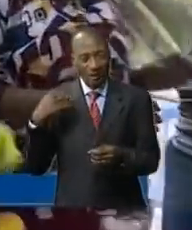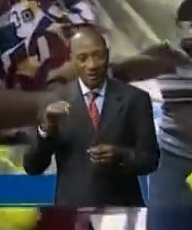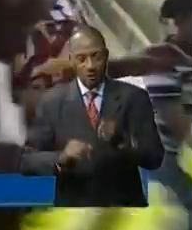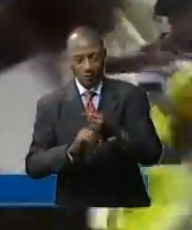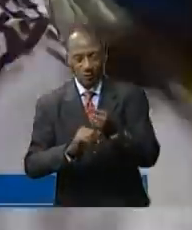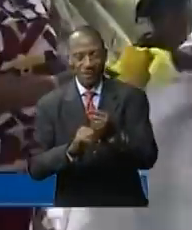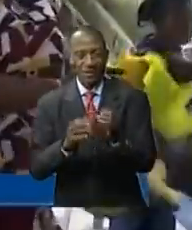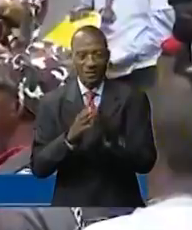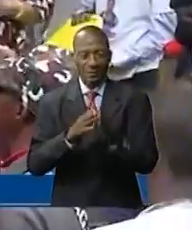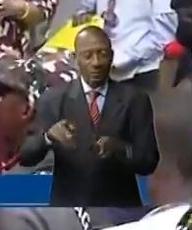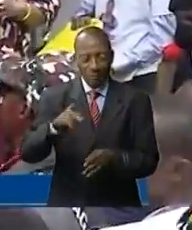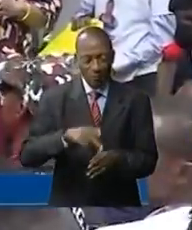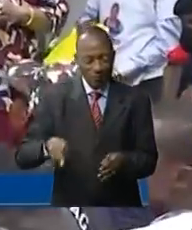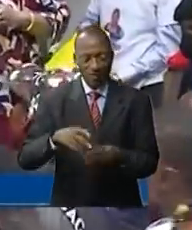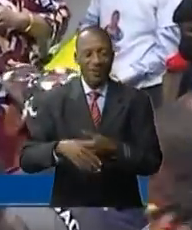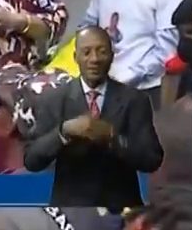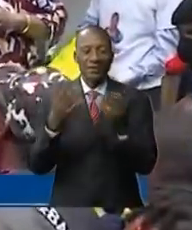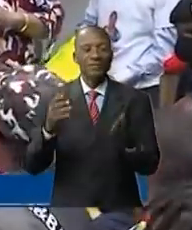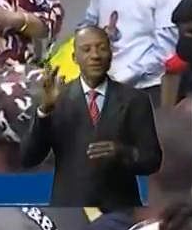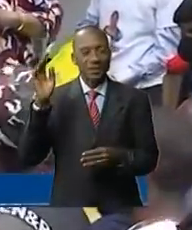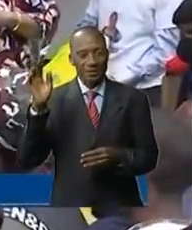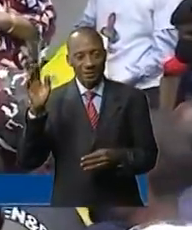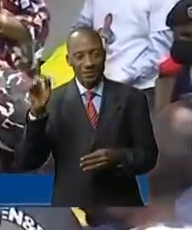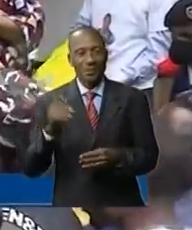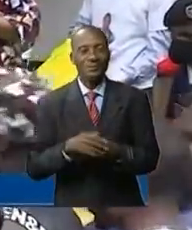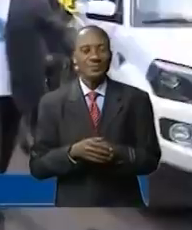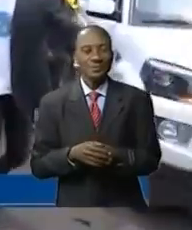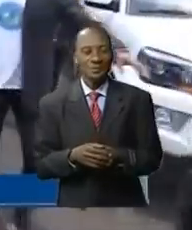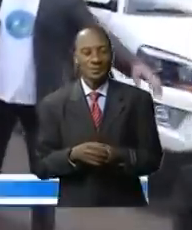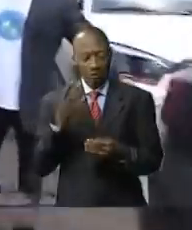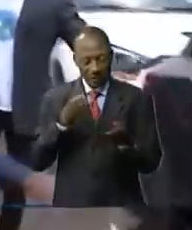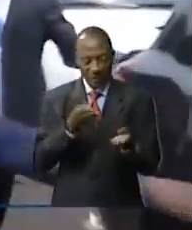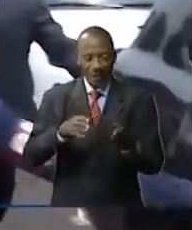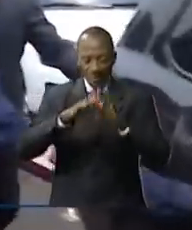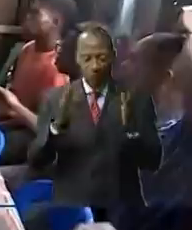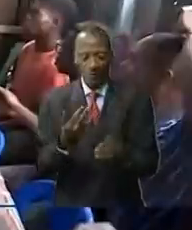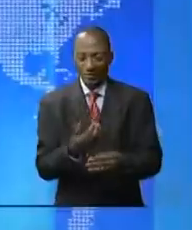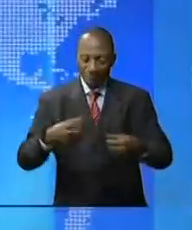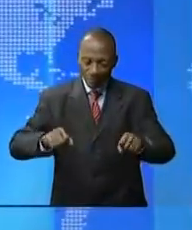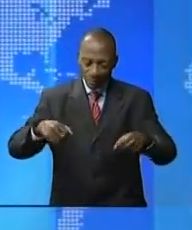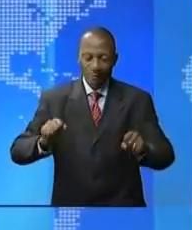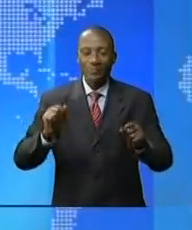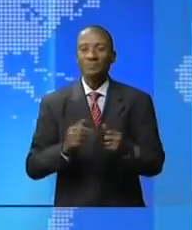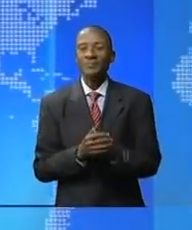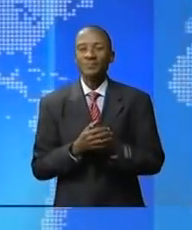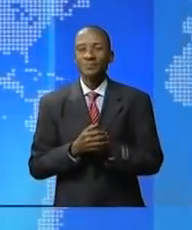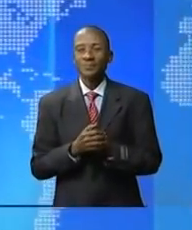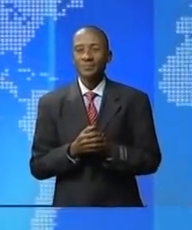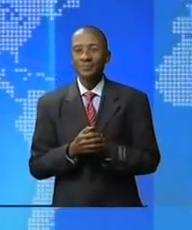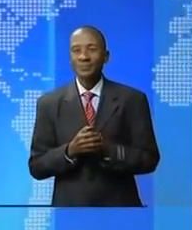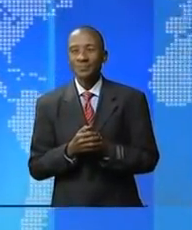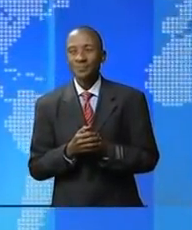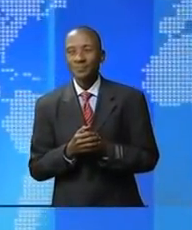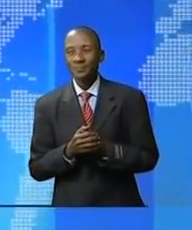Kinshasa, suit son cours normal et se trouve présentement à la Commission administrative et juridique. Et puis,